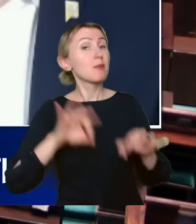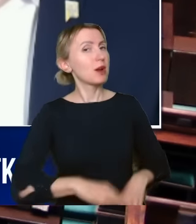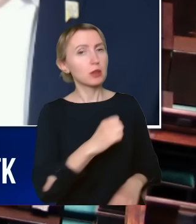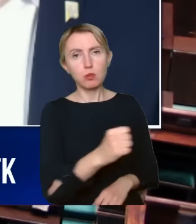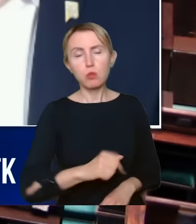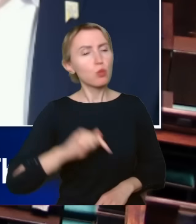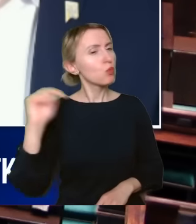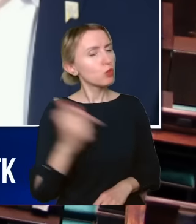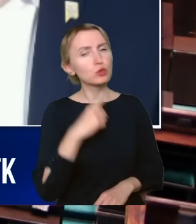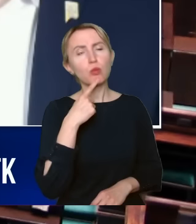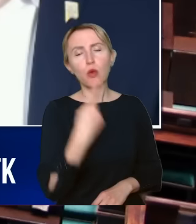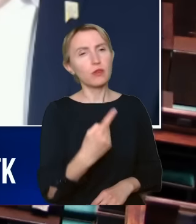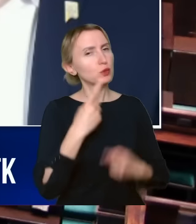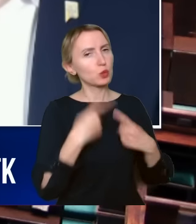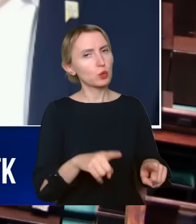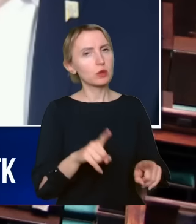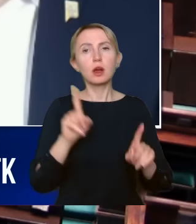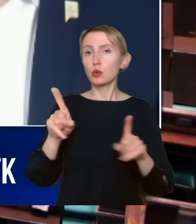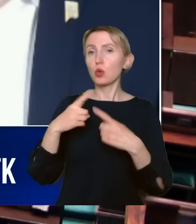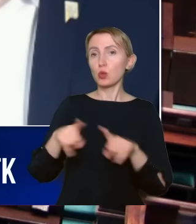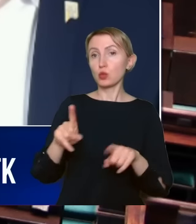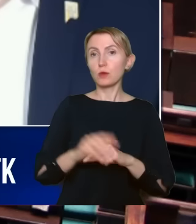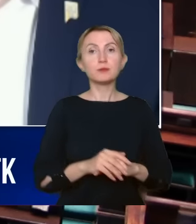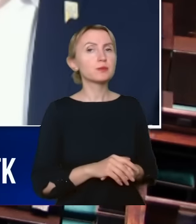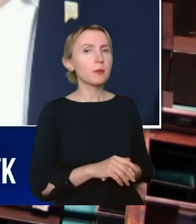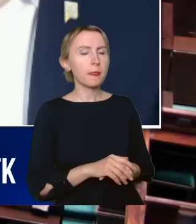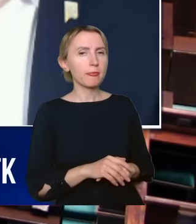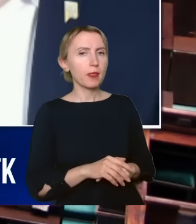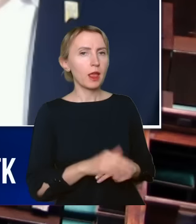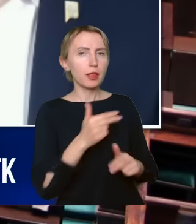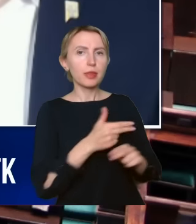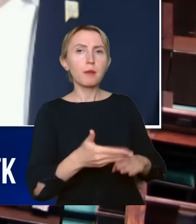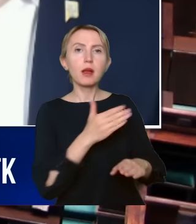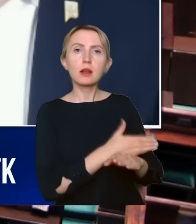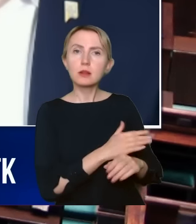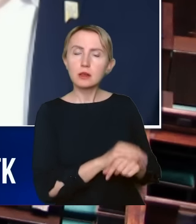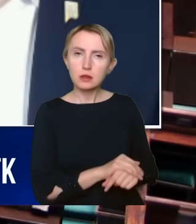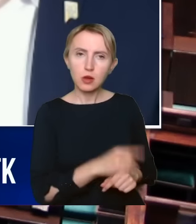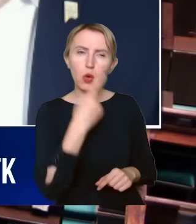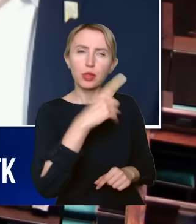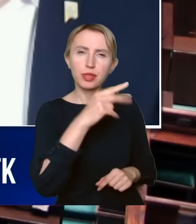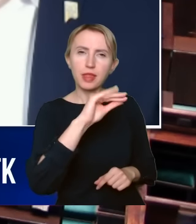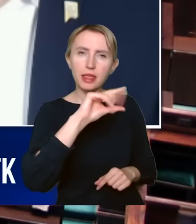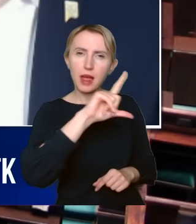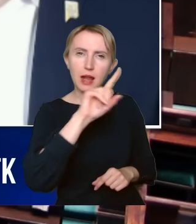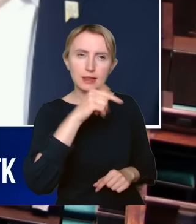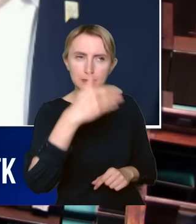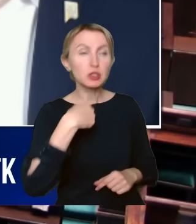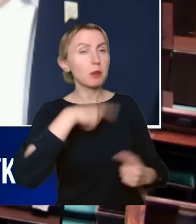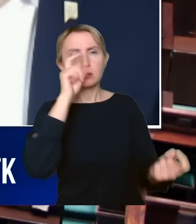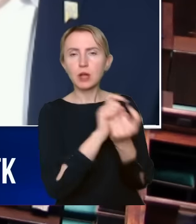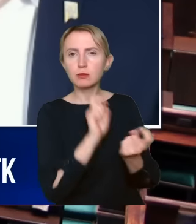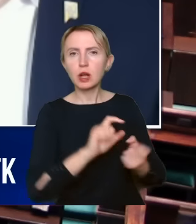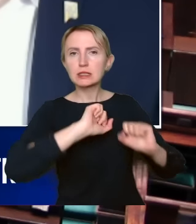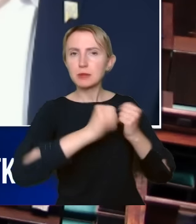muszę odnieść się jednym zdaniem. To jednym zdaniem. W wątku poprzednim o denializmie i tak dalej, że my zaprzeczamy zmianom